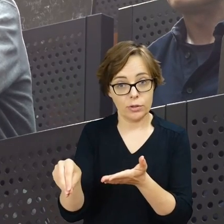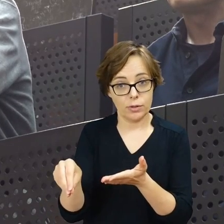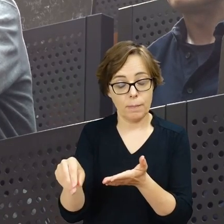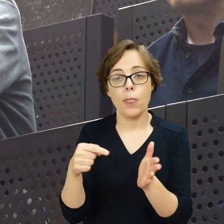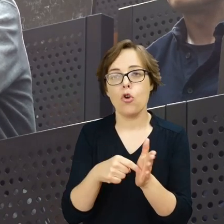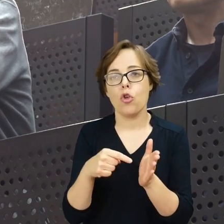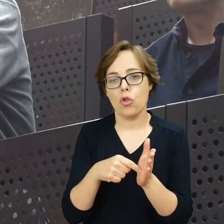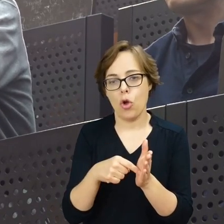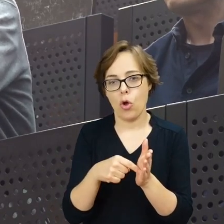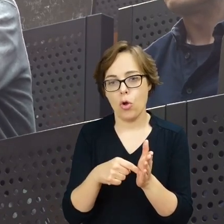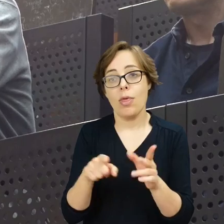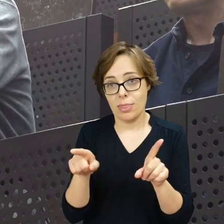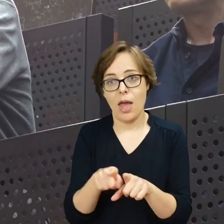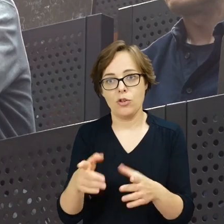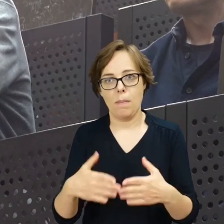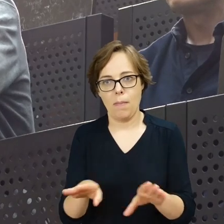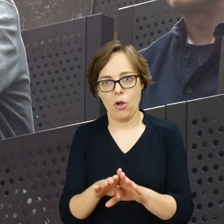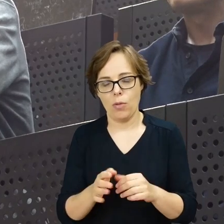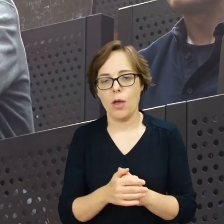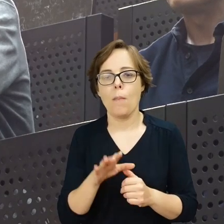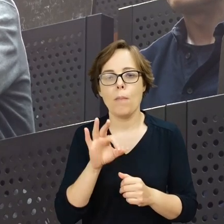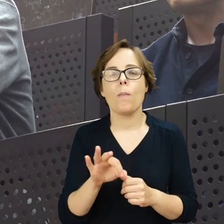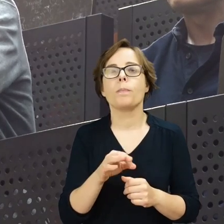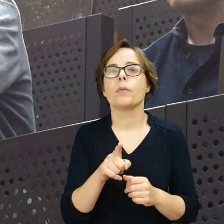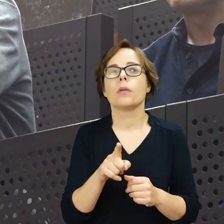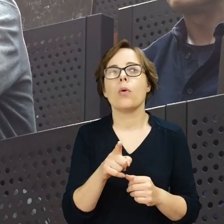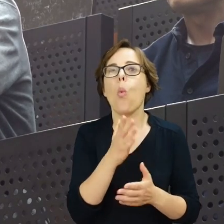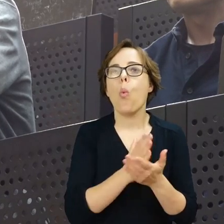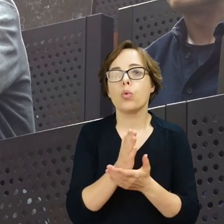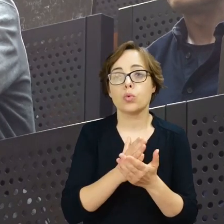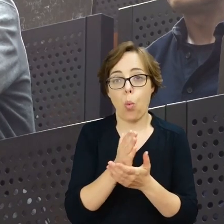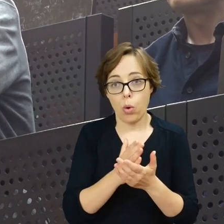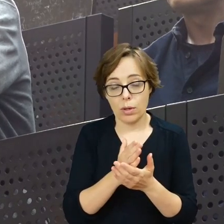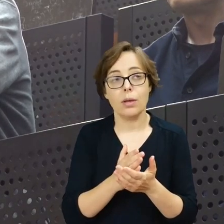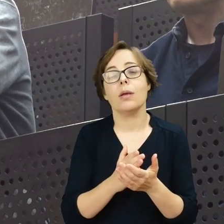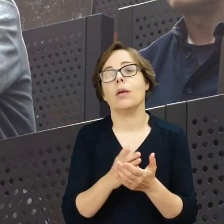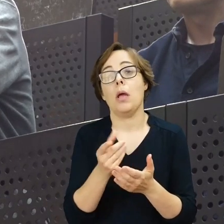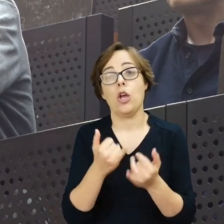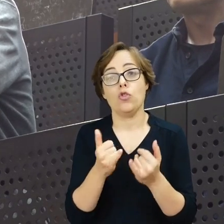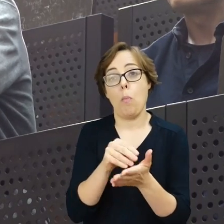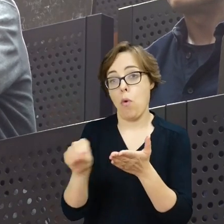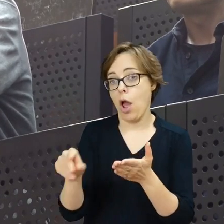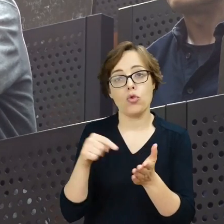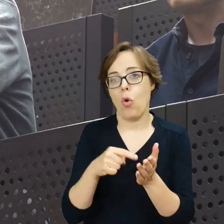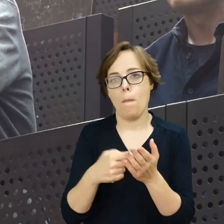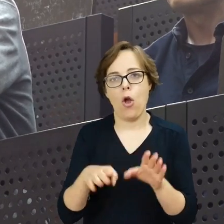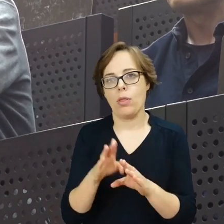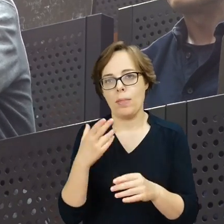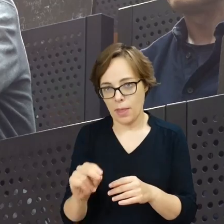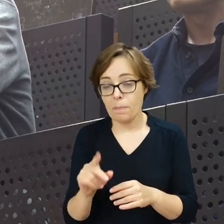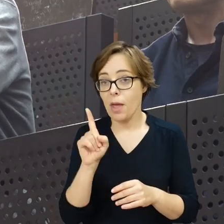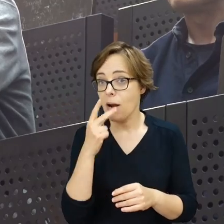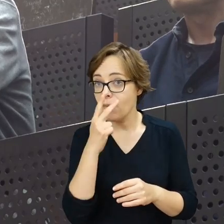to jest również mienie, bo wcześniej było uważane, że pieniądze za usługi nie stanowią mienia. I od tego czasu już zauważyłem, że coraz więcej sądów,